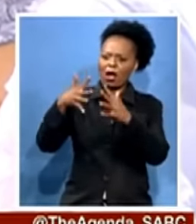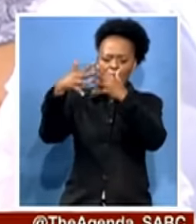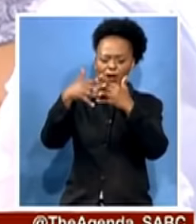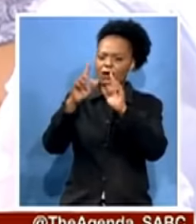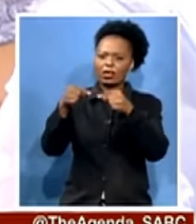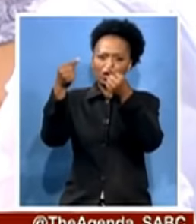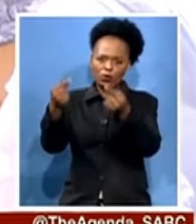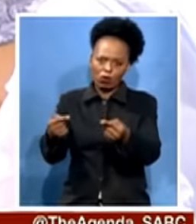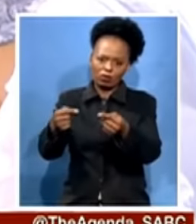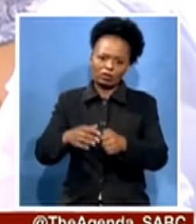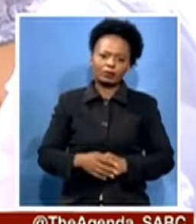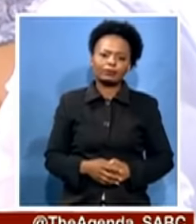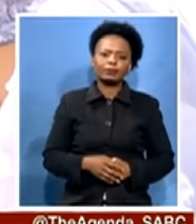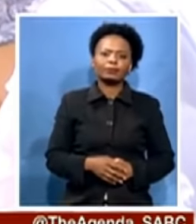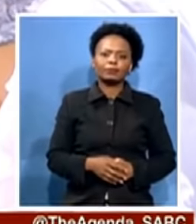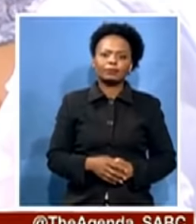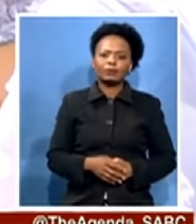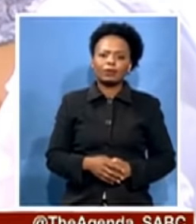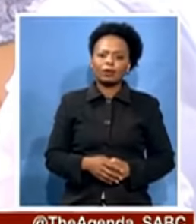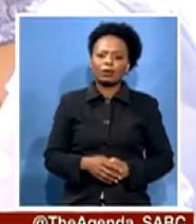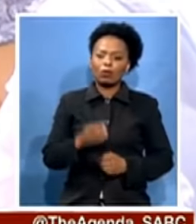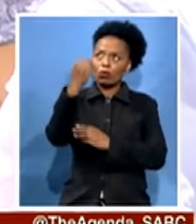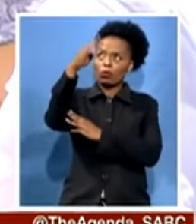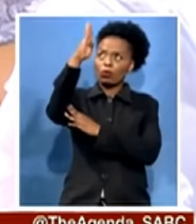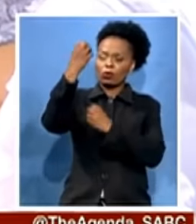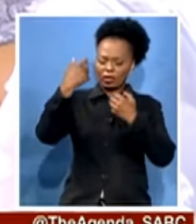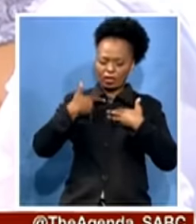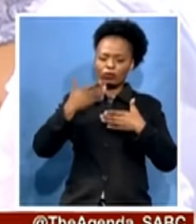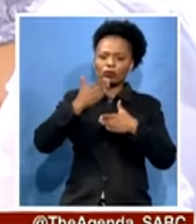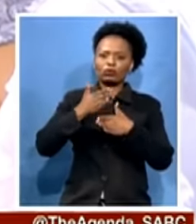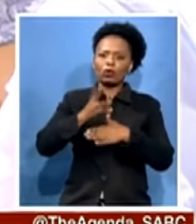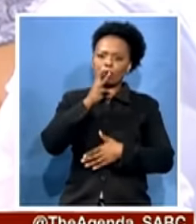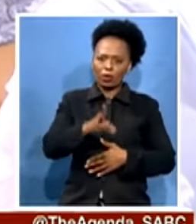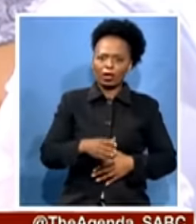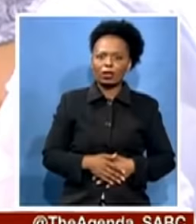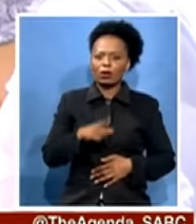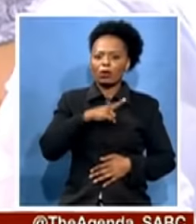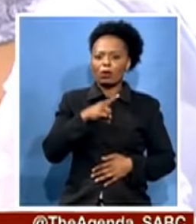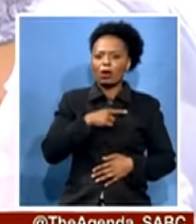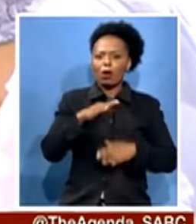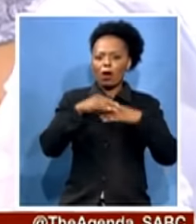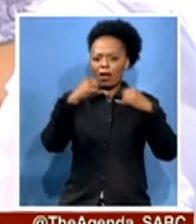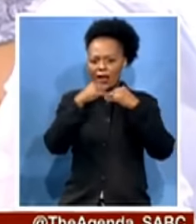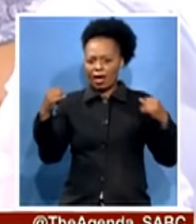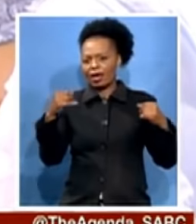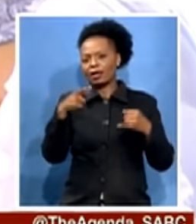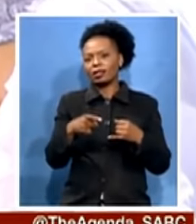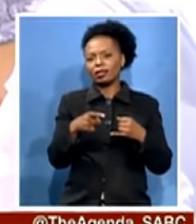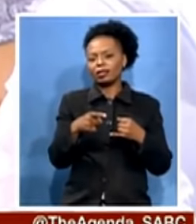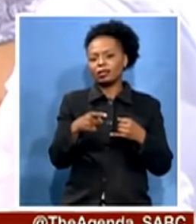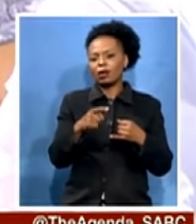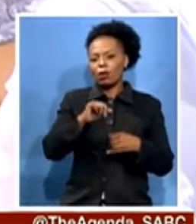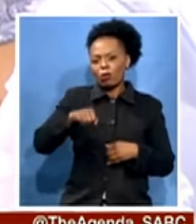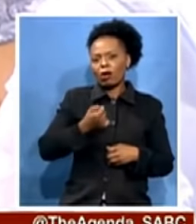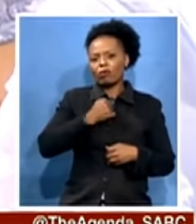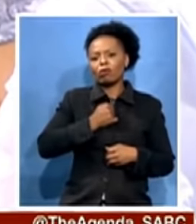uzosipha omunye umsebenzi kuba siyaphila uMakoti online beyidayisa izindlu. Ngakasebenzi mina RBM. Base bengichazela ke futhi